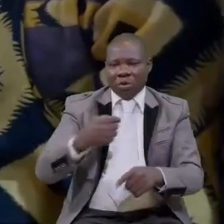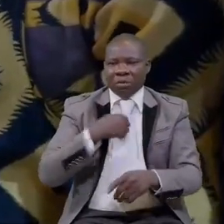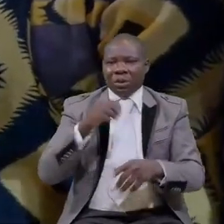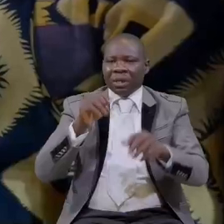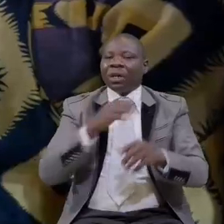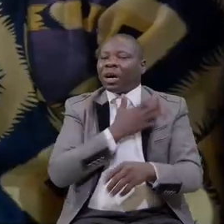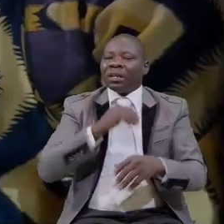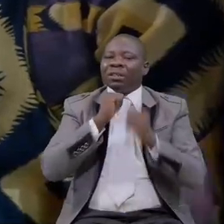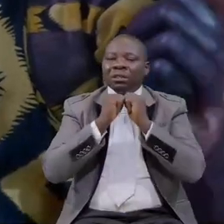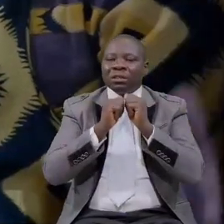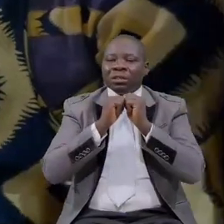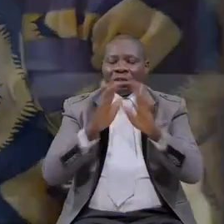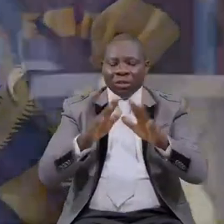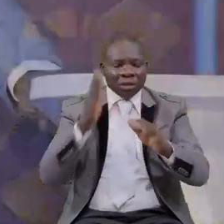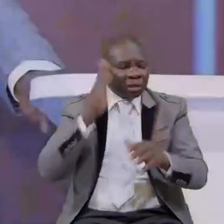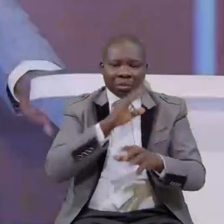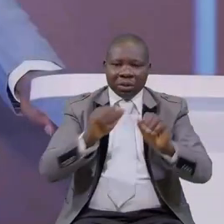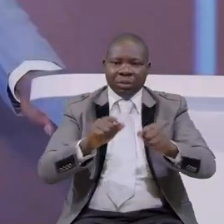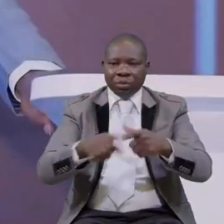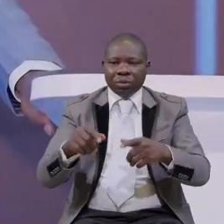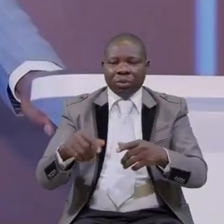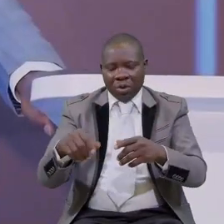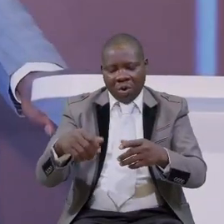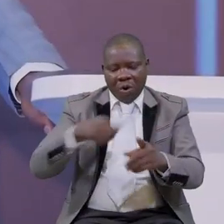Et rien ne pourra